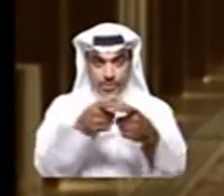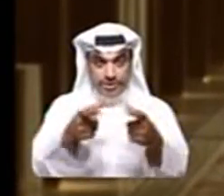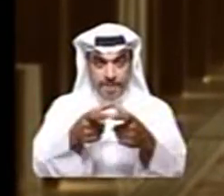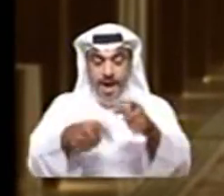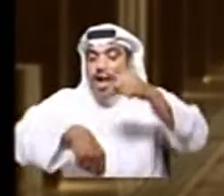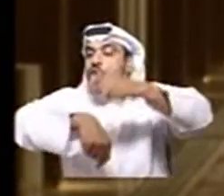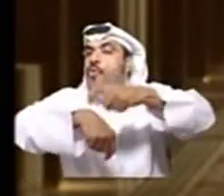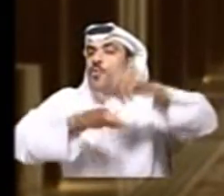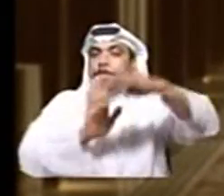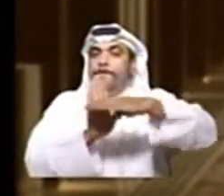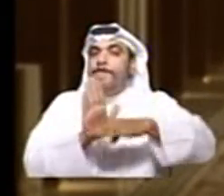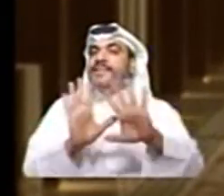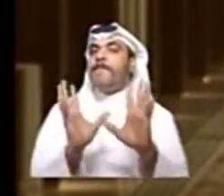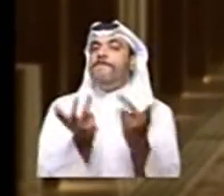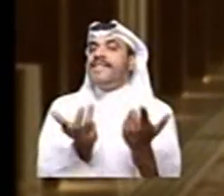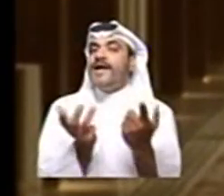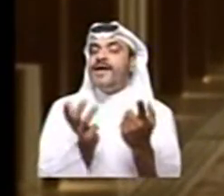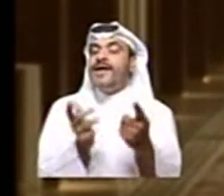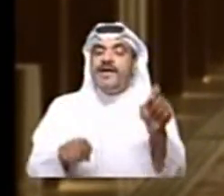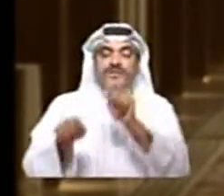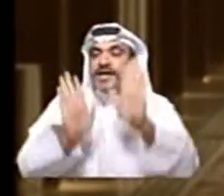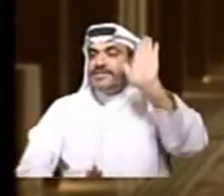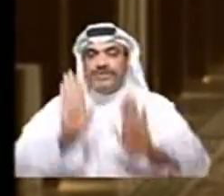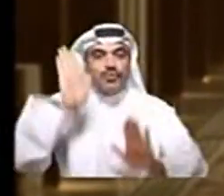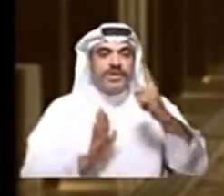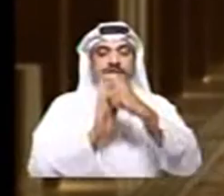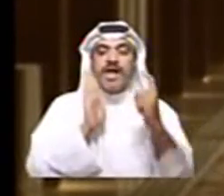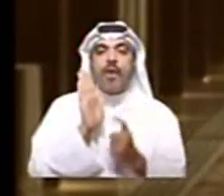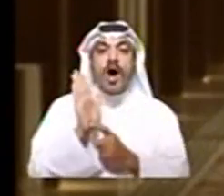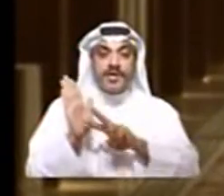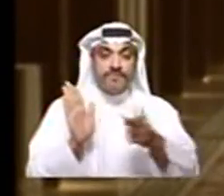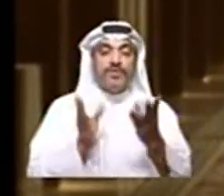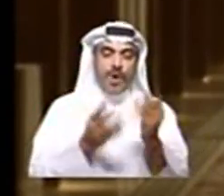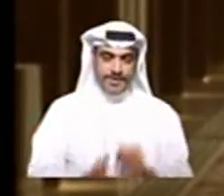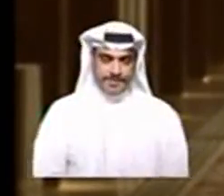ونحدد على أساسه بناء على ما يتم الانتهاء منه يوم الأثنين.